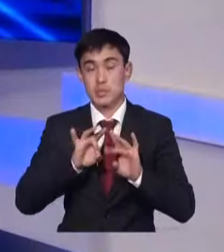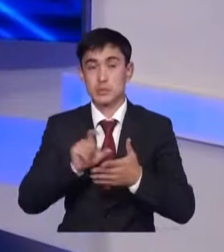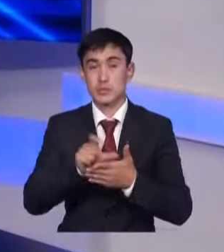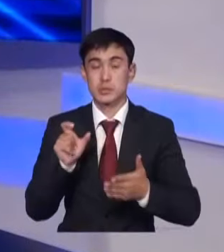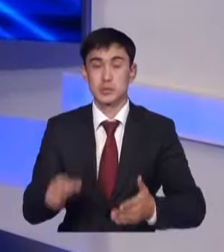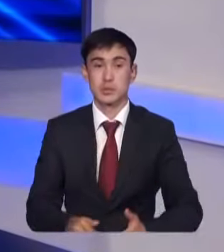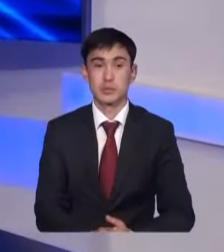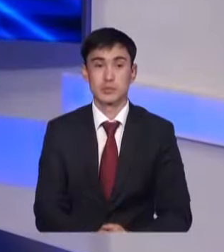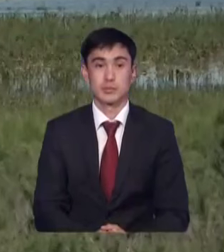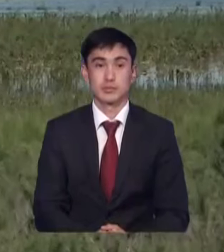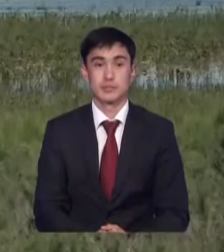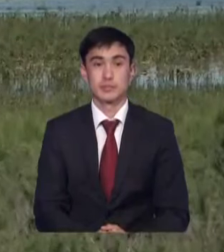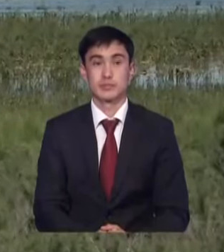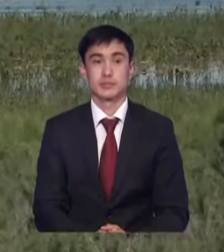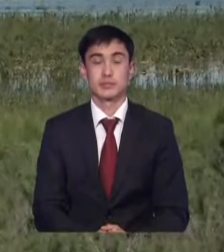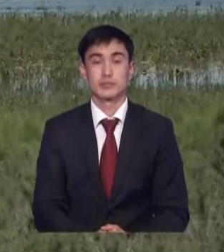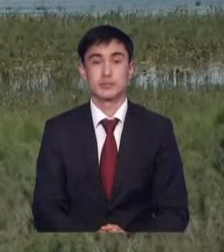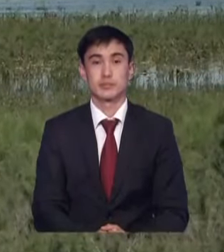группа.